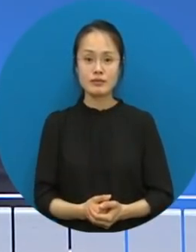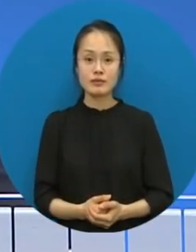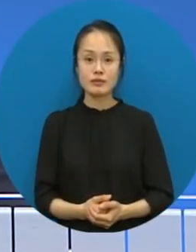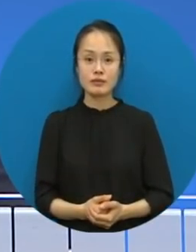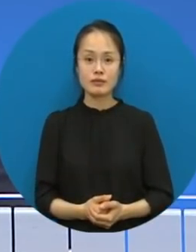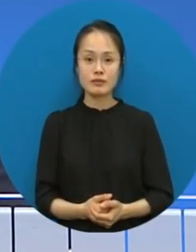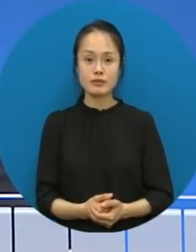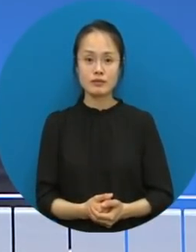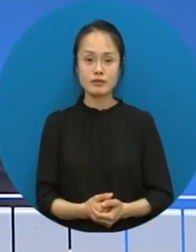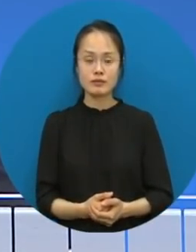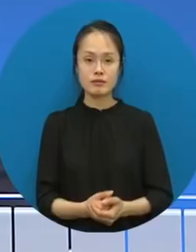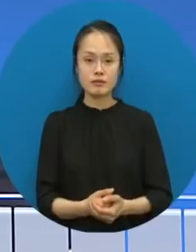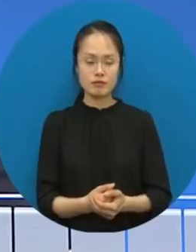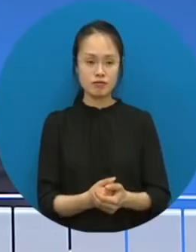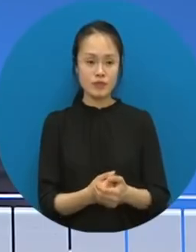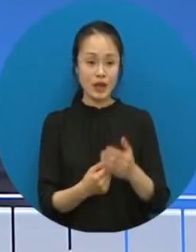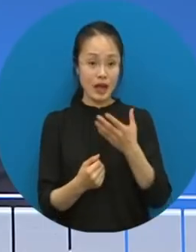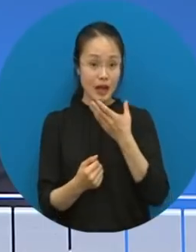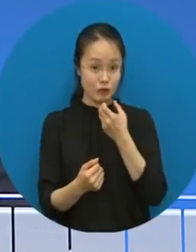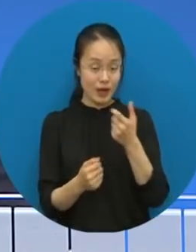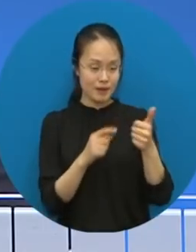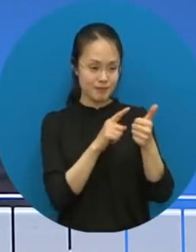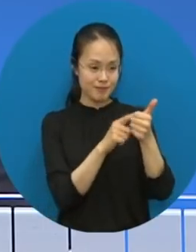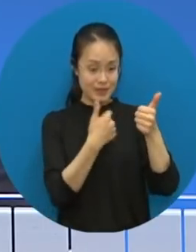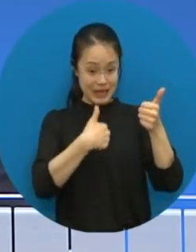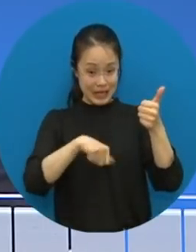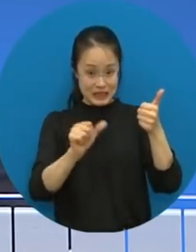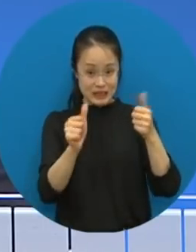그러나 그 이삭이 뿌리칠 수 있었지요.